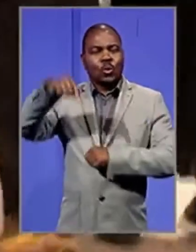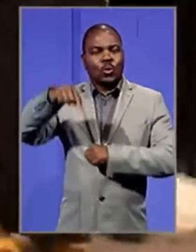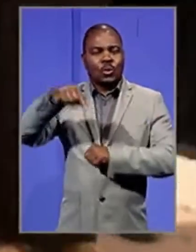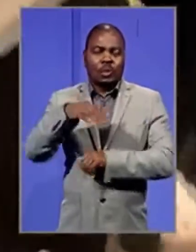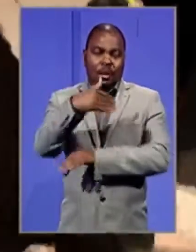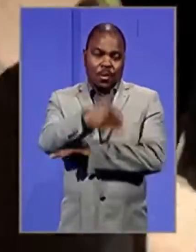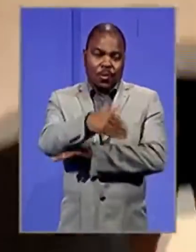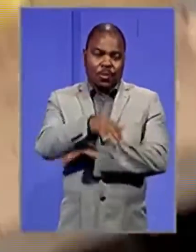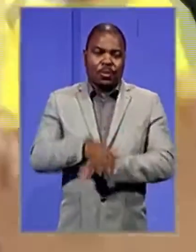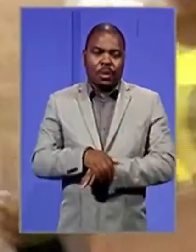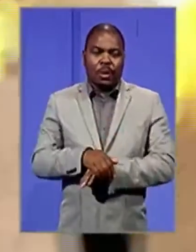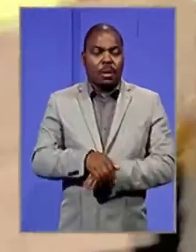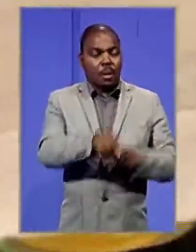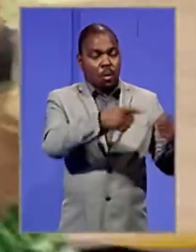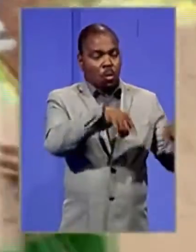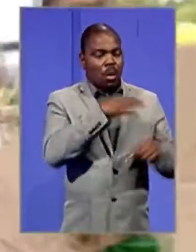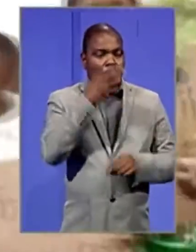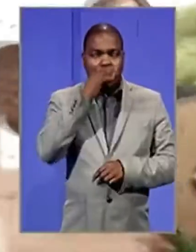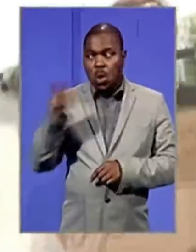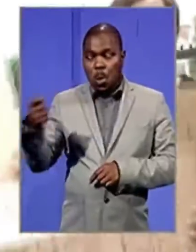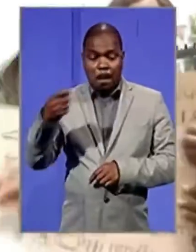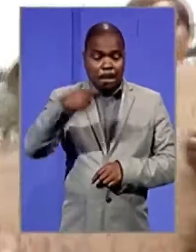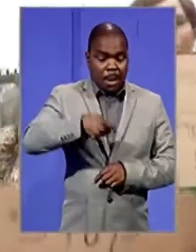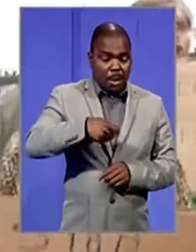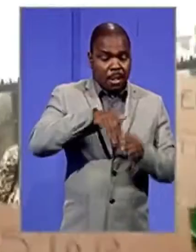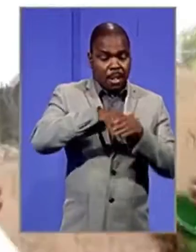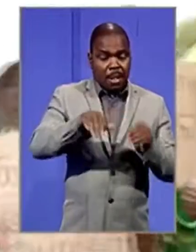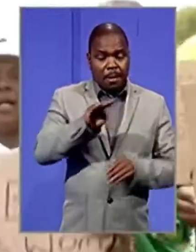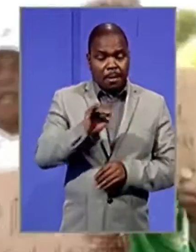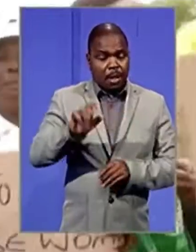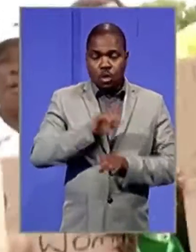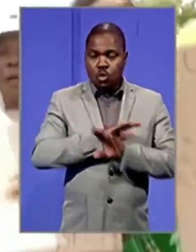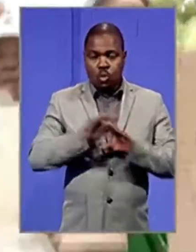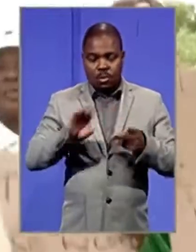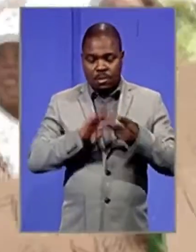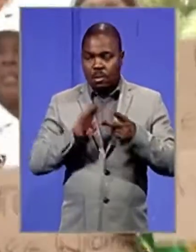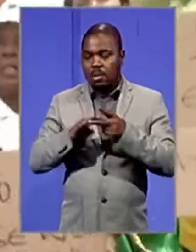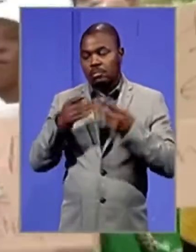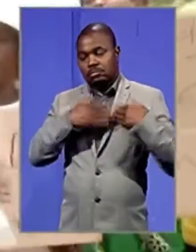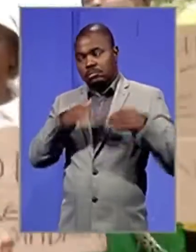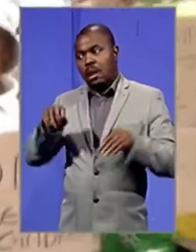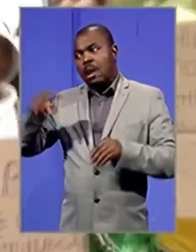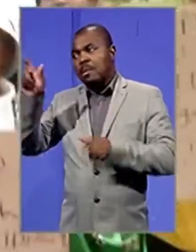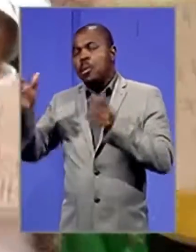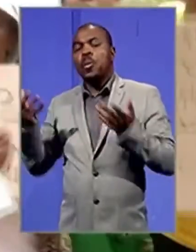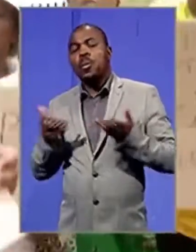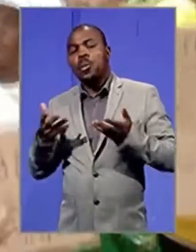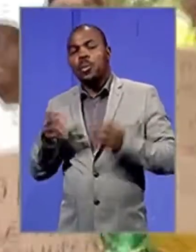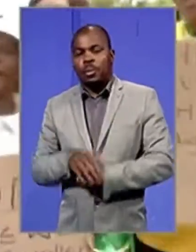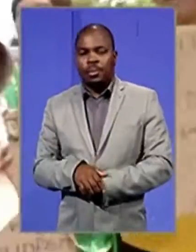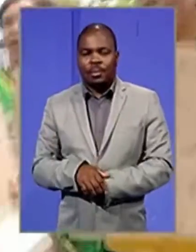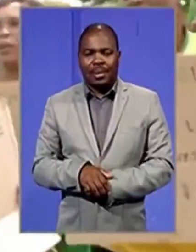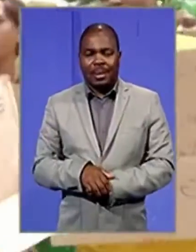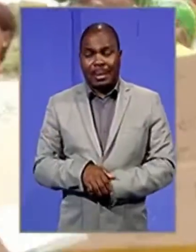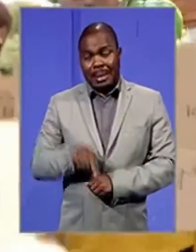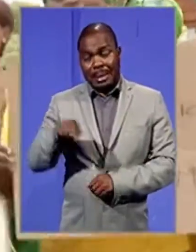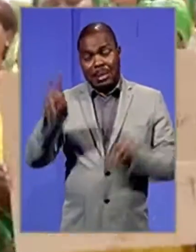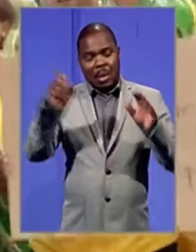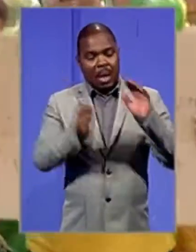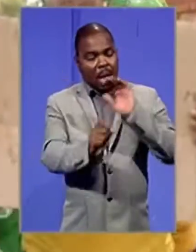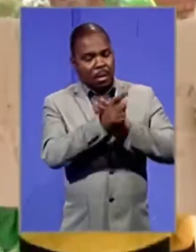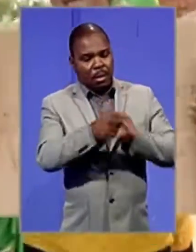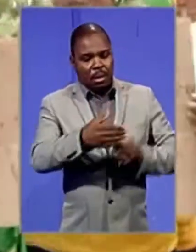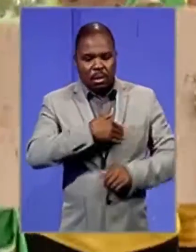ba re molatofatšwa o swanetše go ganetšwa ka peila le gore a ntšhe bagonanelwa ba bangwe. Tiragalo e diragetšego e re kwešitše bohloko